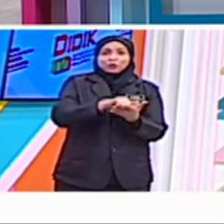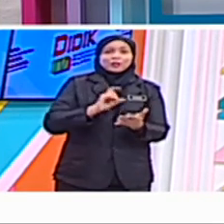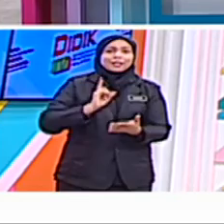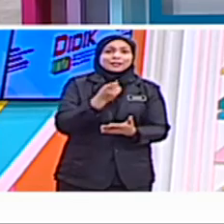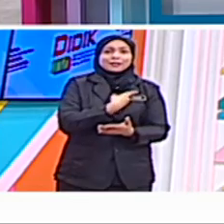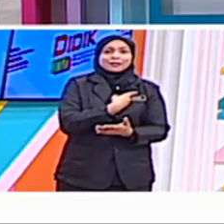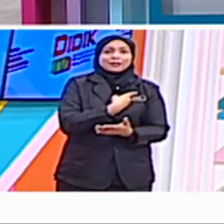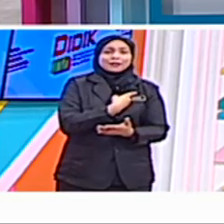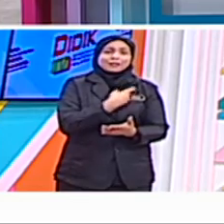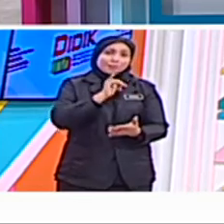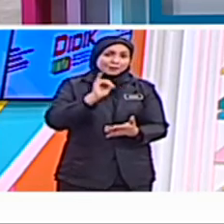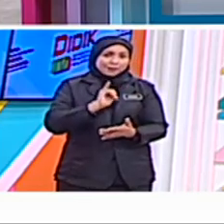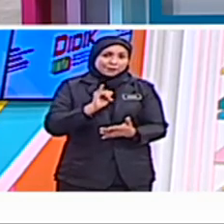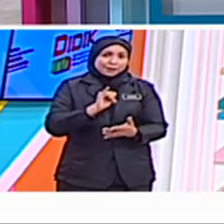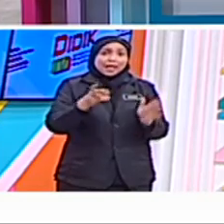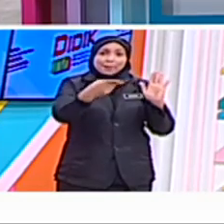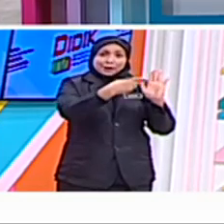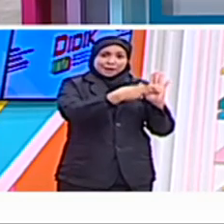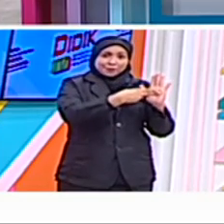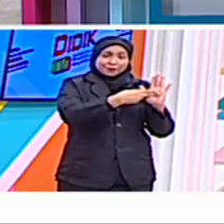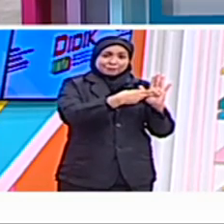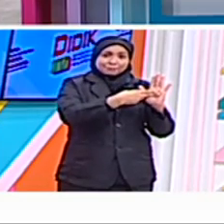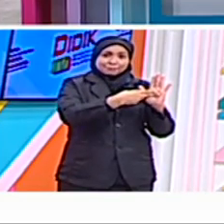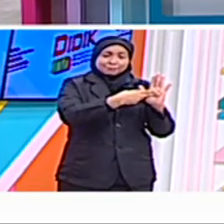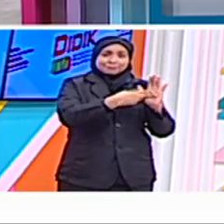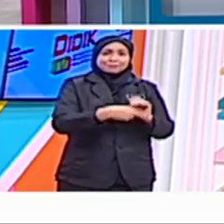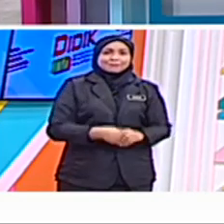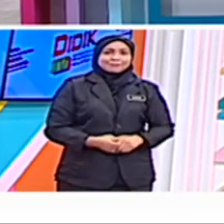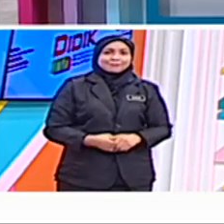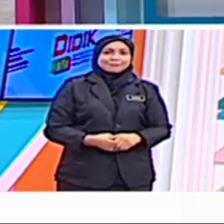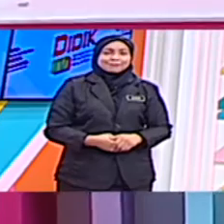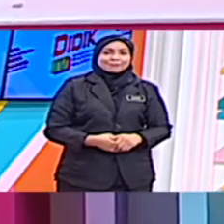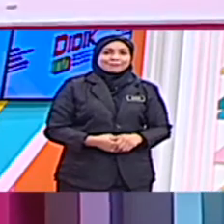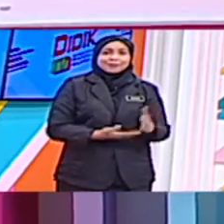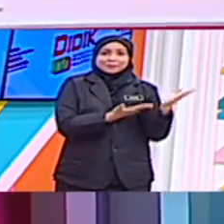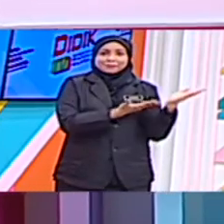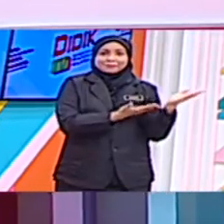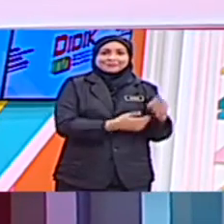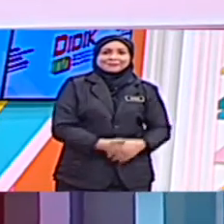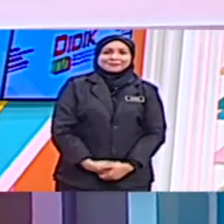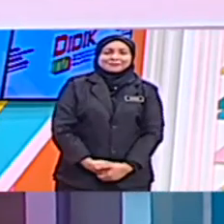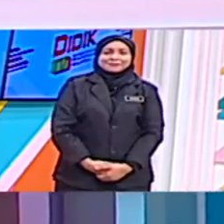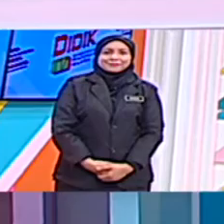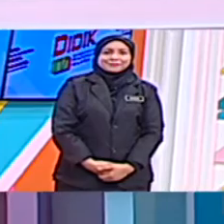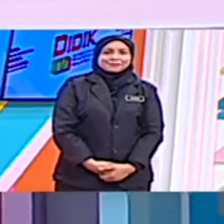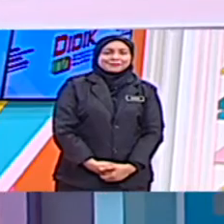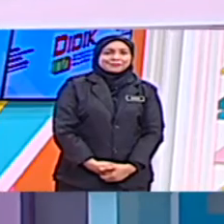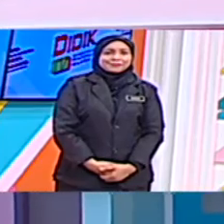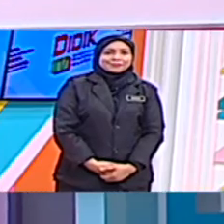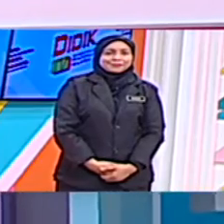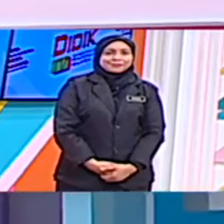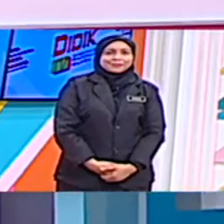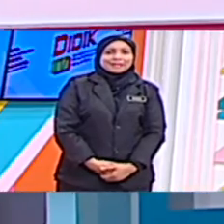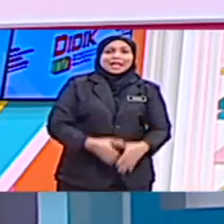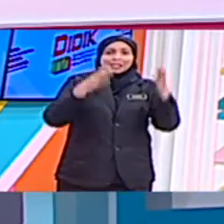kita Eli. Kita pun melabel juga di yang di sini. Eli label untuk murid perempuan, cikgu label untuk